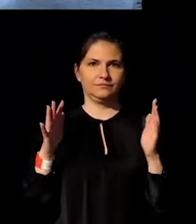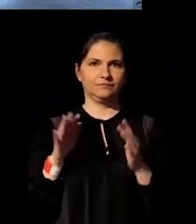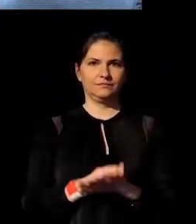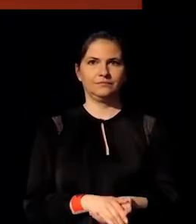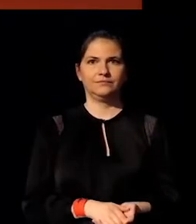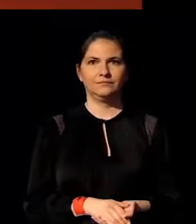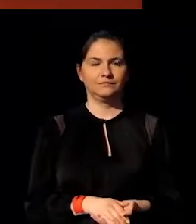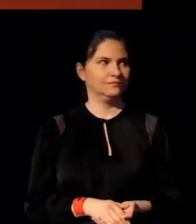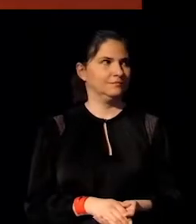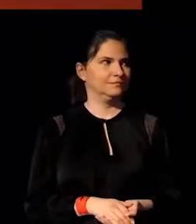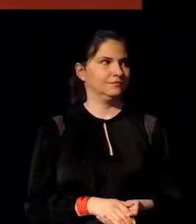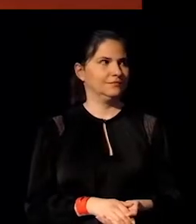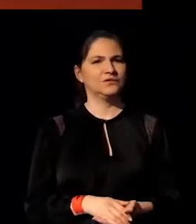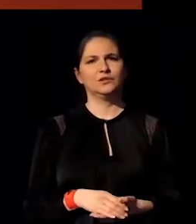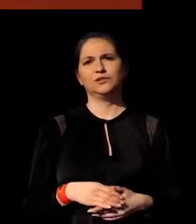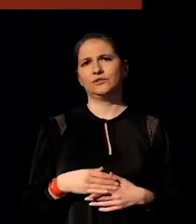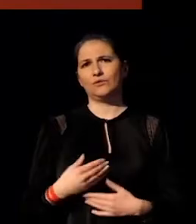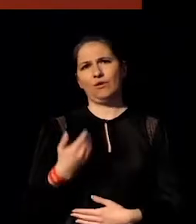Das ist super lieb von euch.